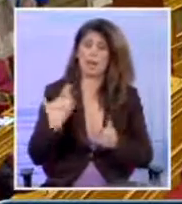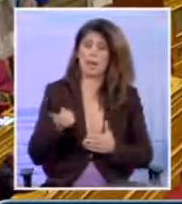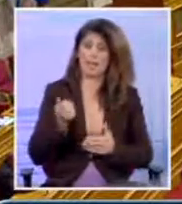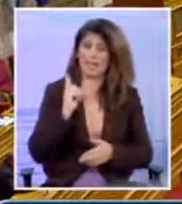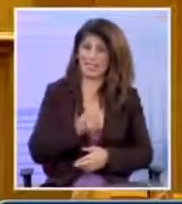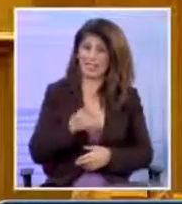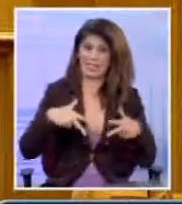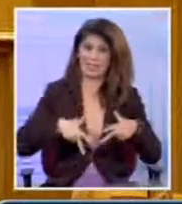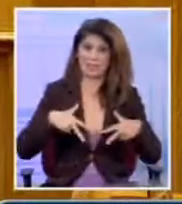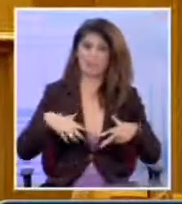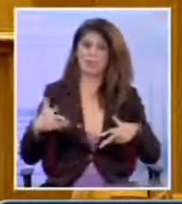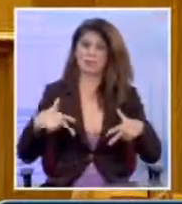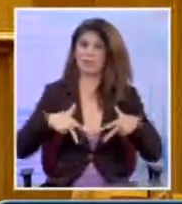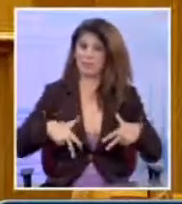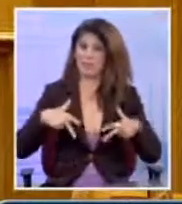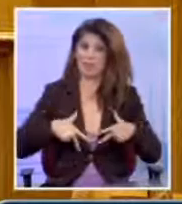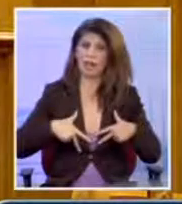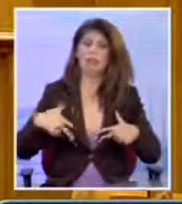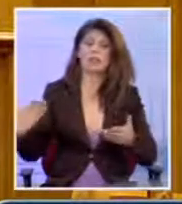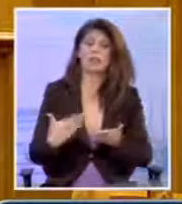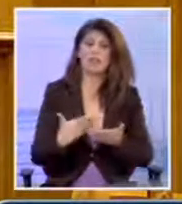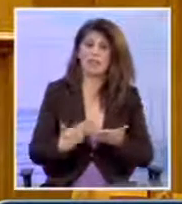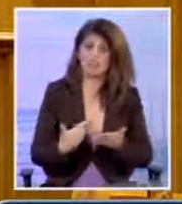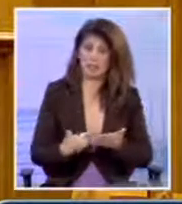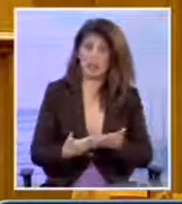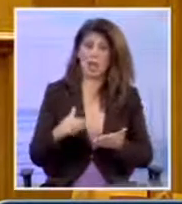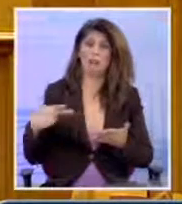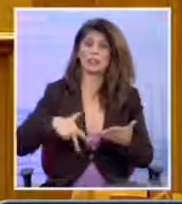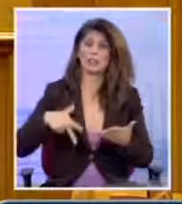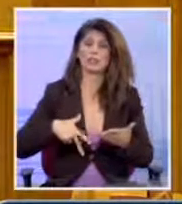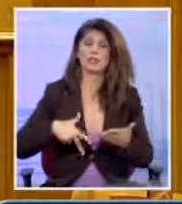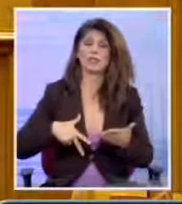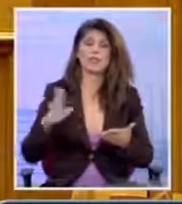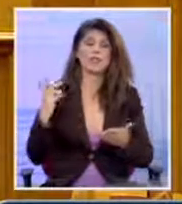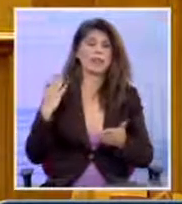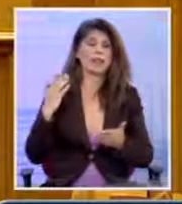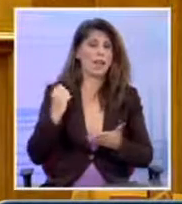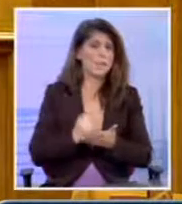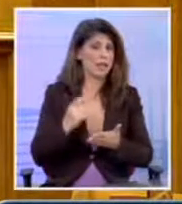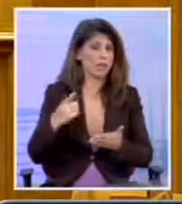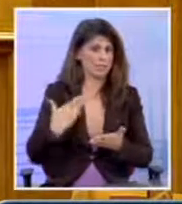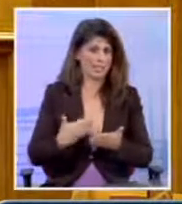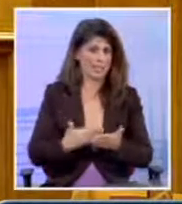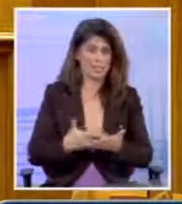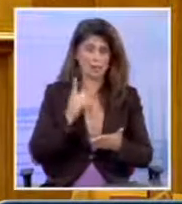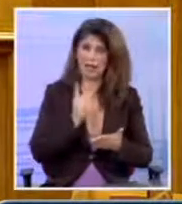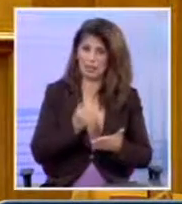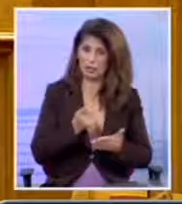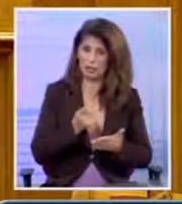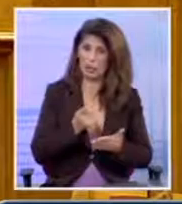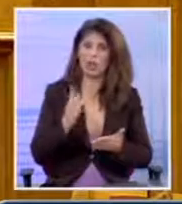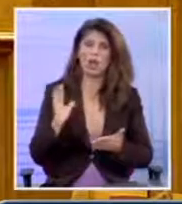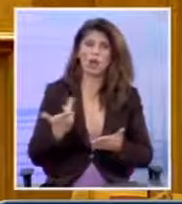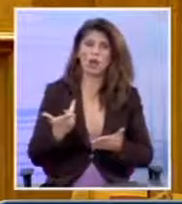κυβέρνηση ότι η κυβέρνηση δεν φέρνει στοιχεία, ότι η κυβέρνηση δεν επικυρωποιεί στοιχεία, μια κριτική